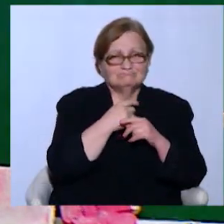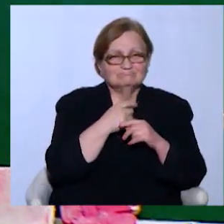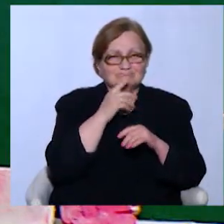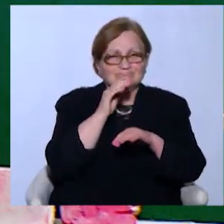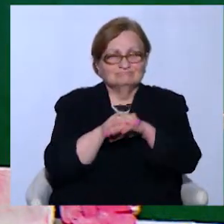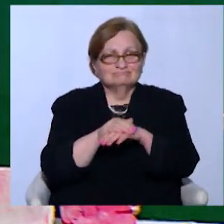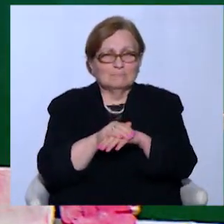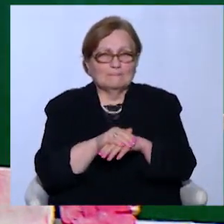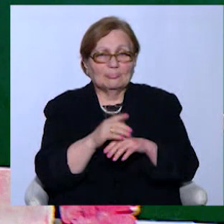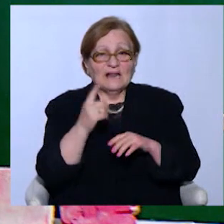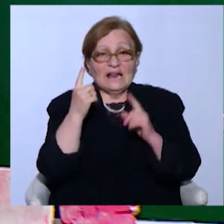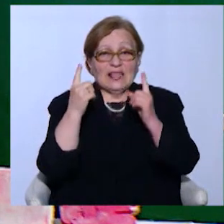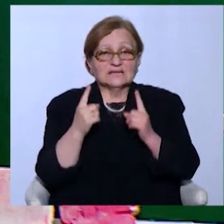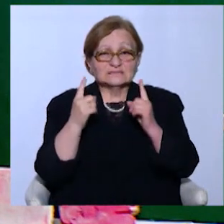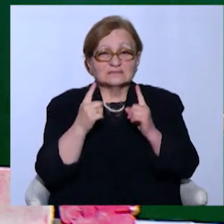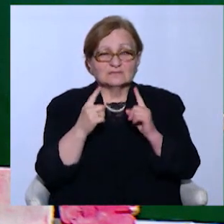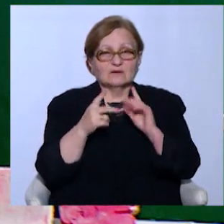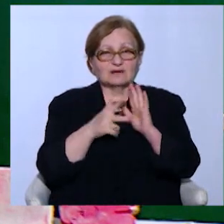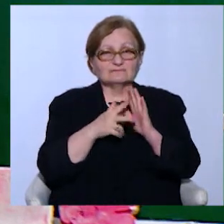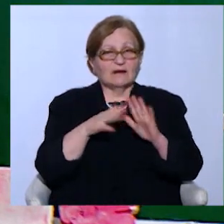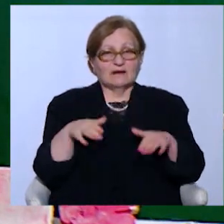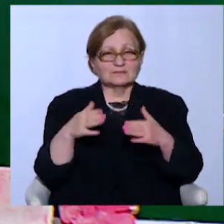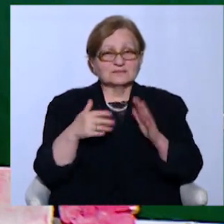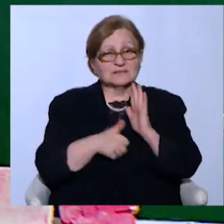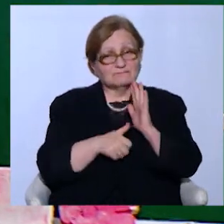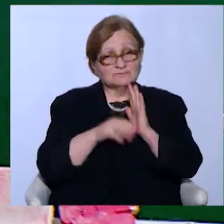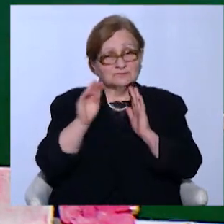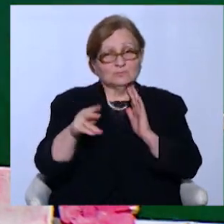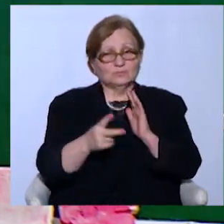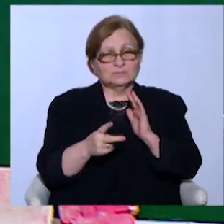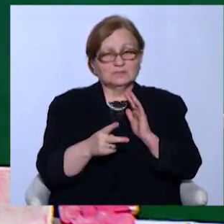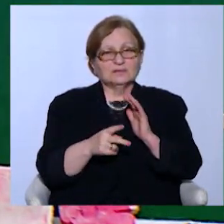რომ ერთეულებში მე 8 არ უნდა მქონდეს, 6 უნდა მქონდეს.